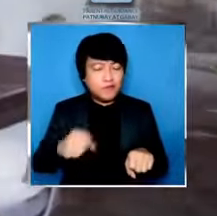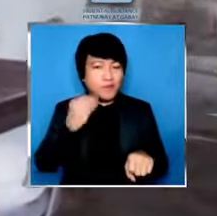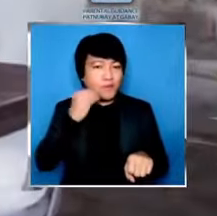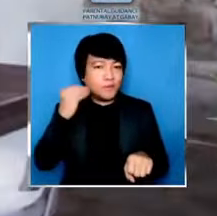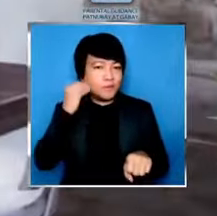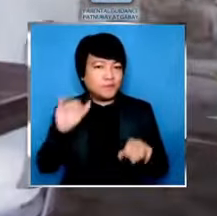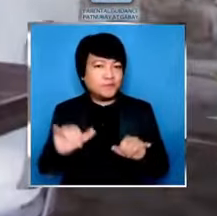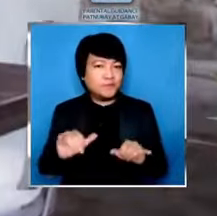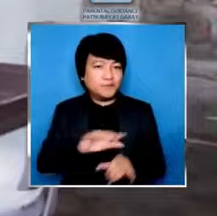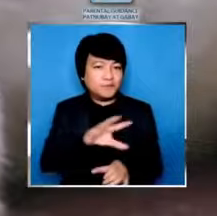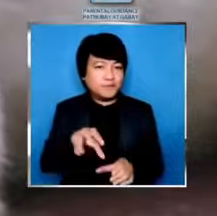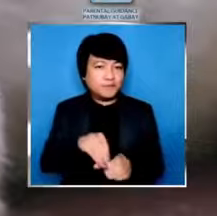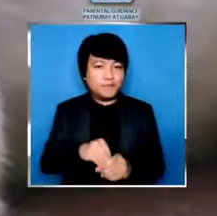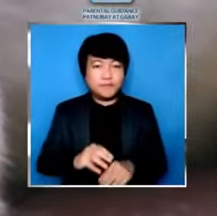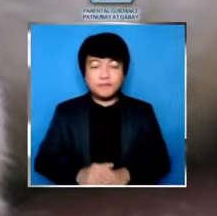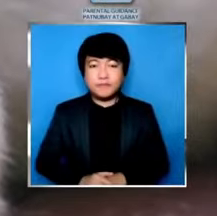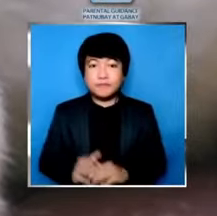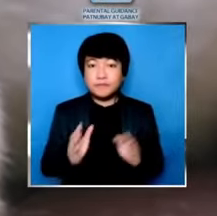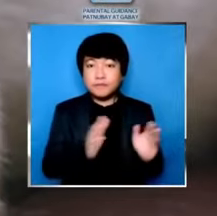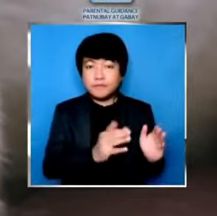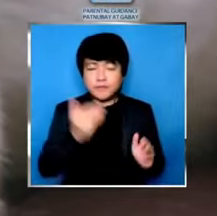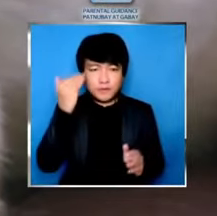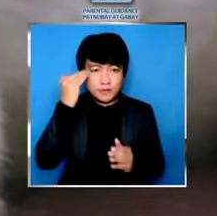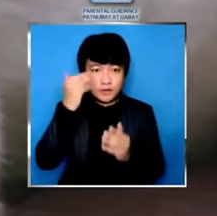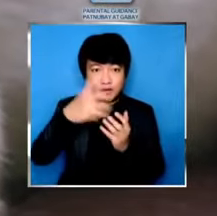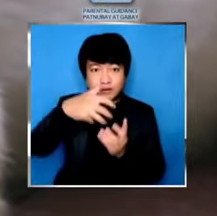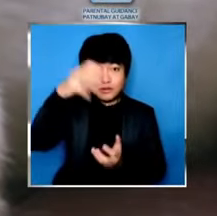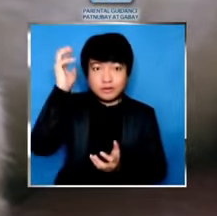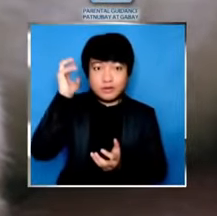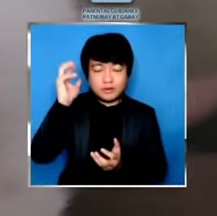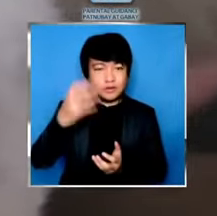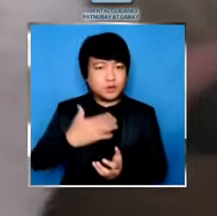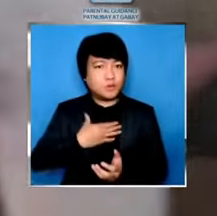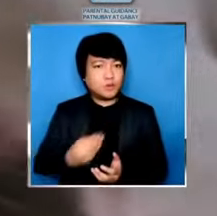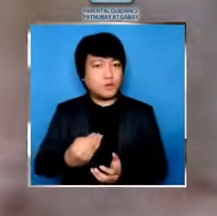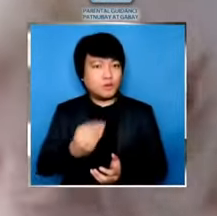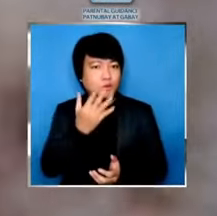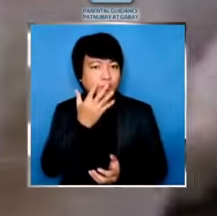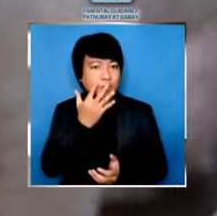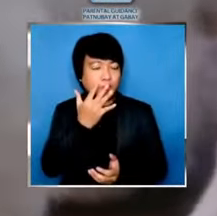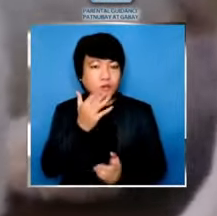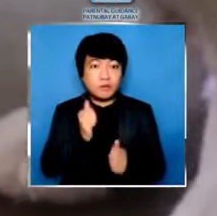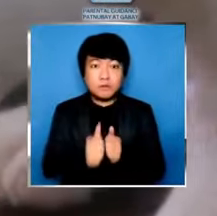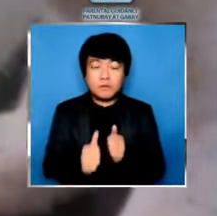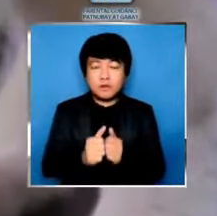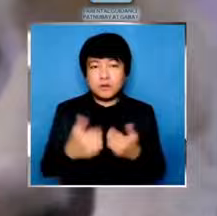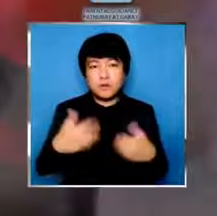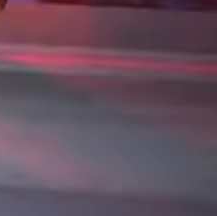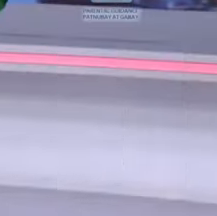uri ng leon dahil ang lion cub na ito, puti ang kulay at tinuturing daw na milagro.